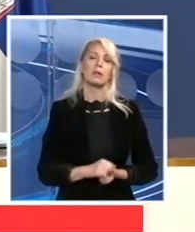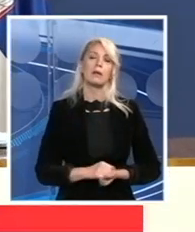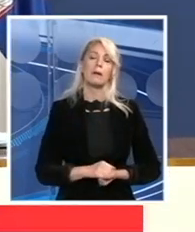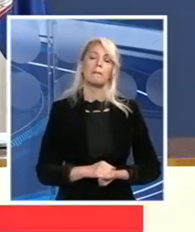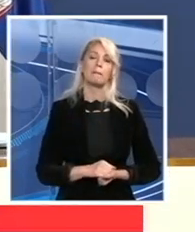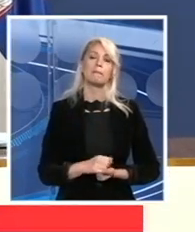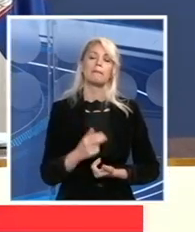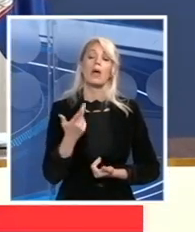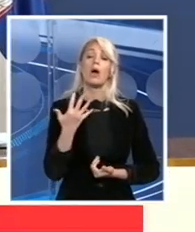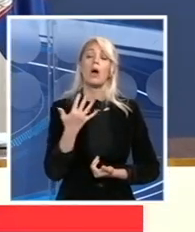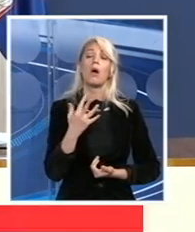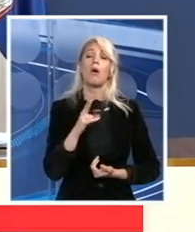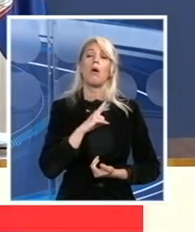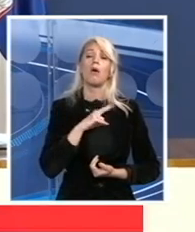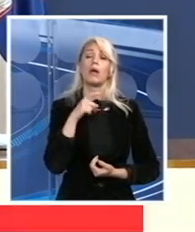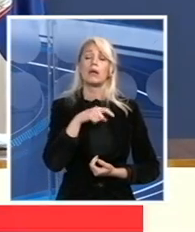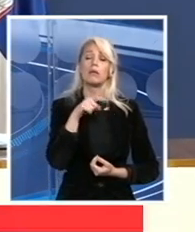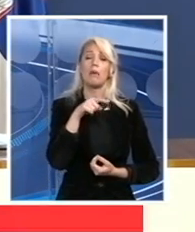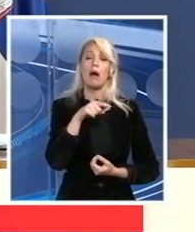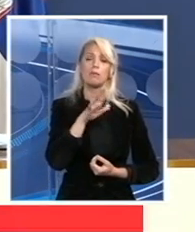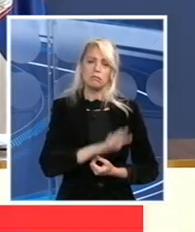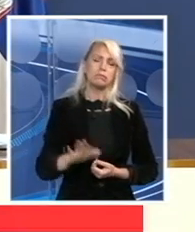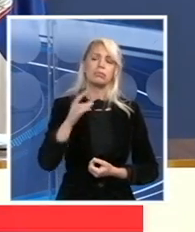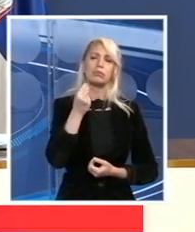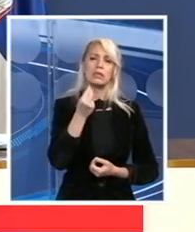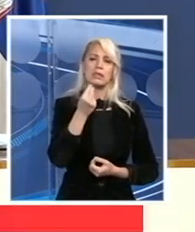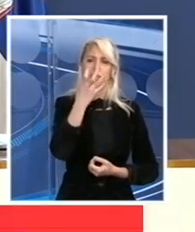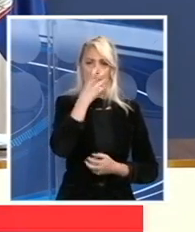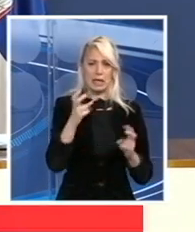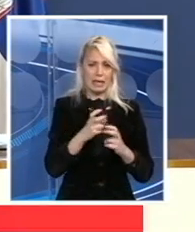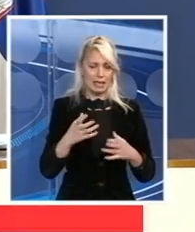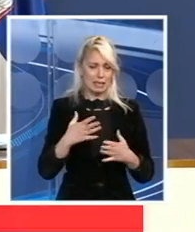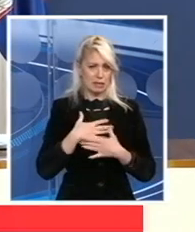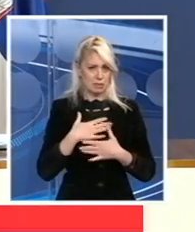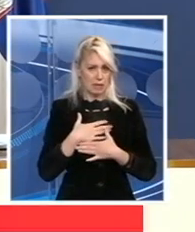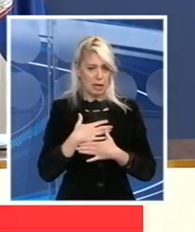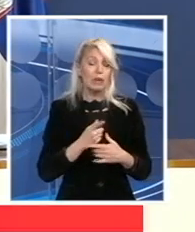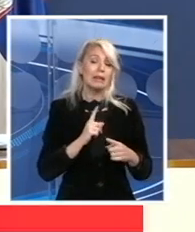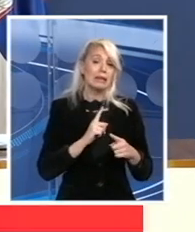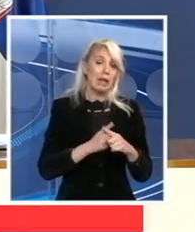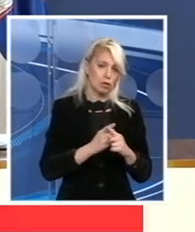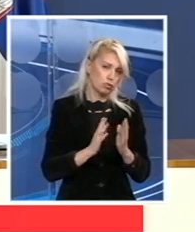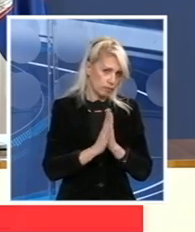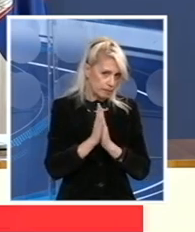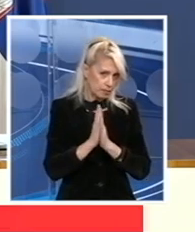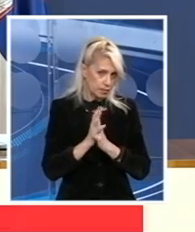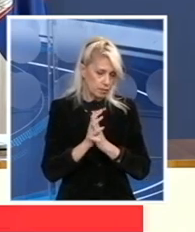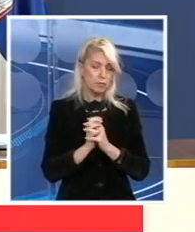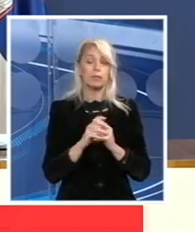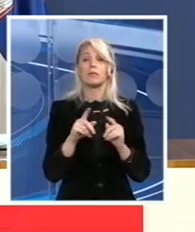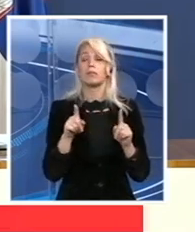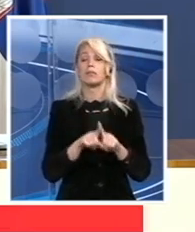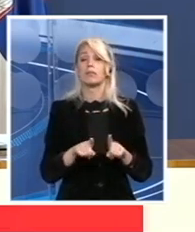koliko ima respiratora zdravstveni sistem Srbije danas koji mogu da se koriste, ako možete tačan broj, molim vas. I